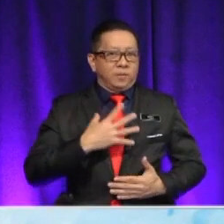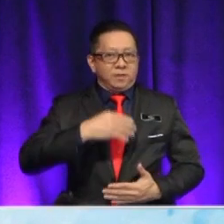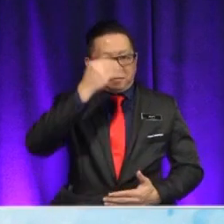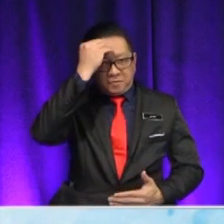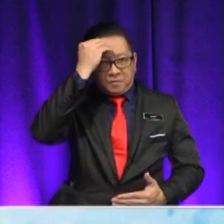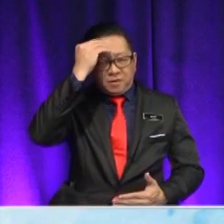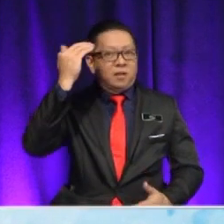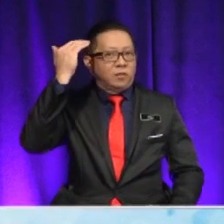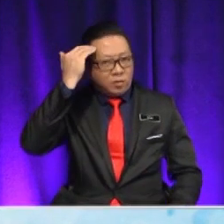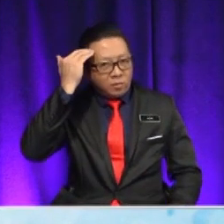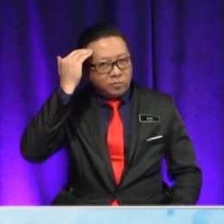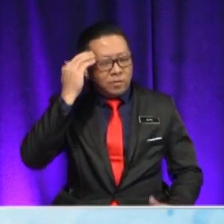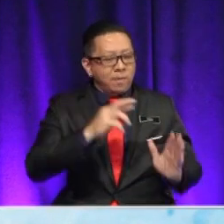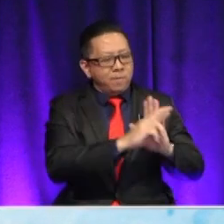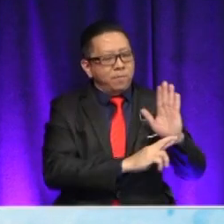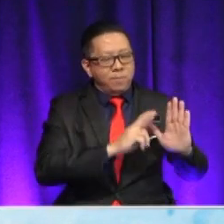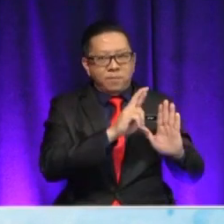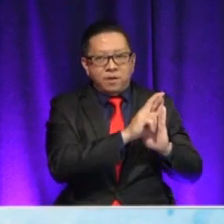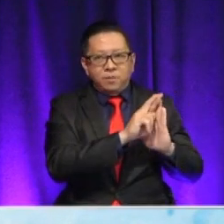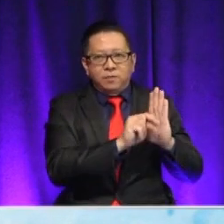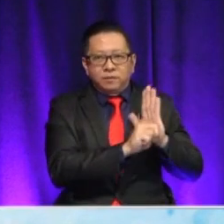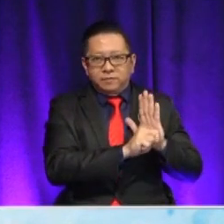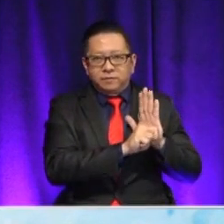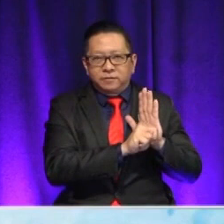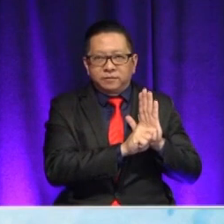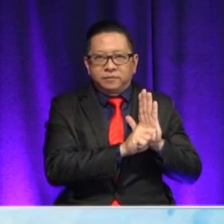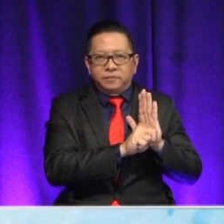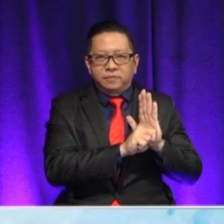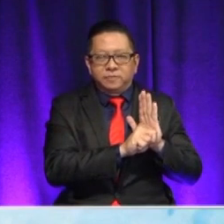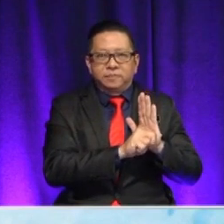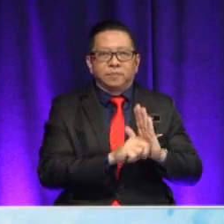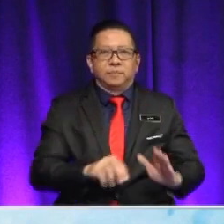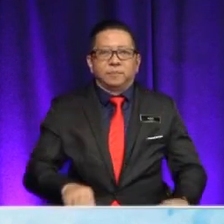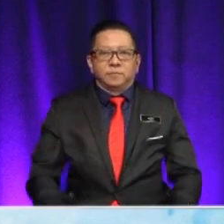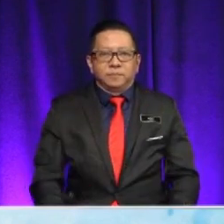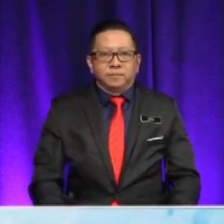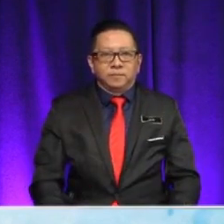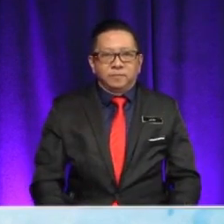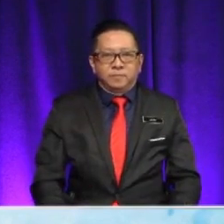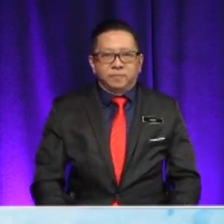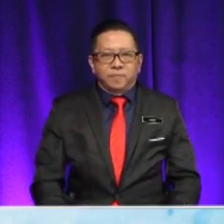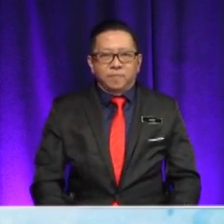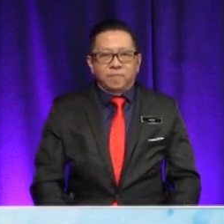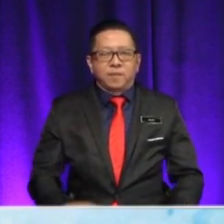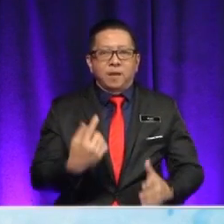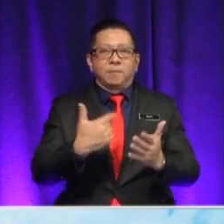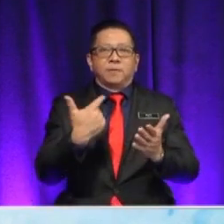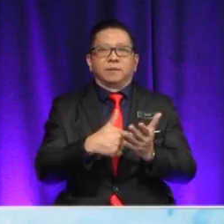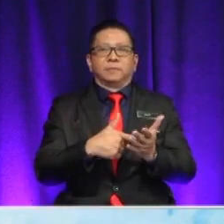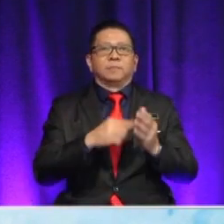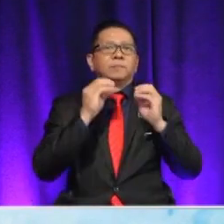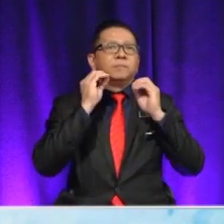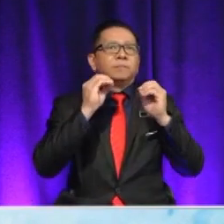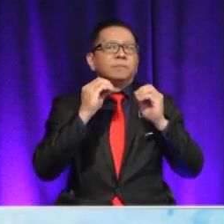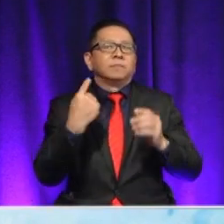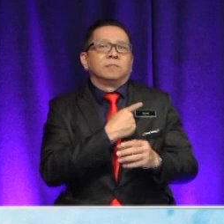mengetahui apakah peranan yang boleh dilakukan sebagai seorang murid, okay, sebagai seorang warga negara. Okey, lagi apa lagi pengajaran yang